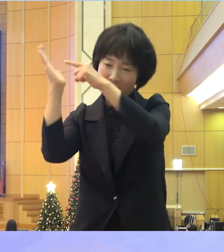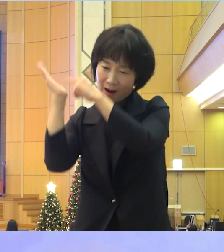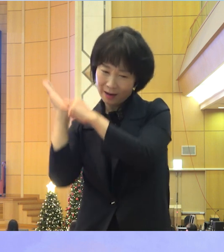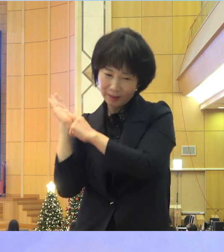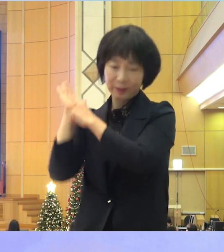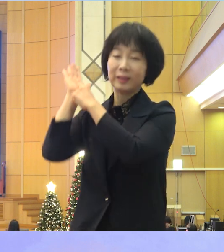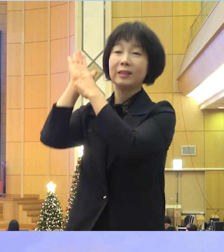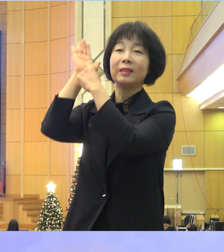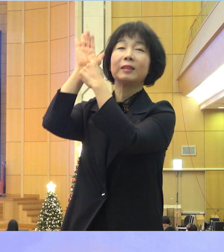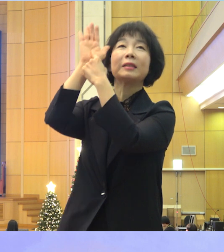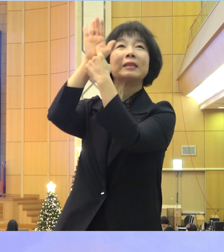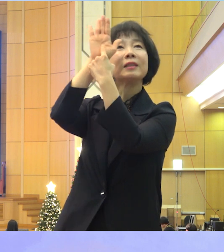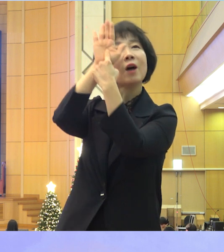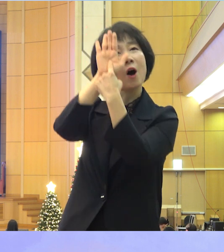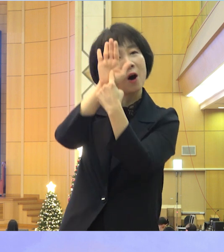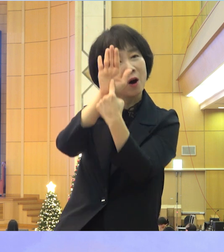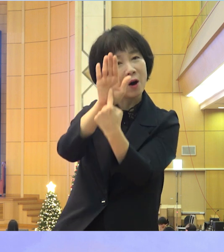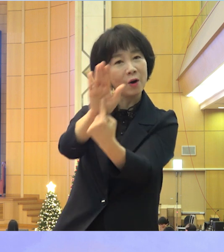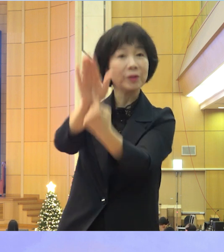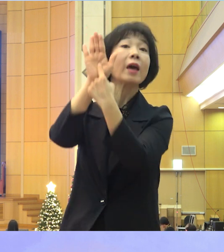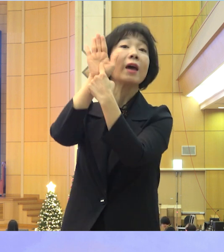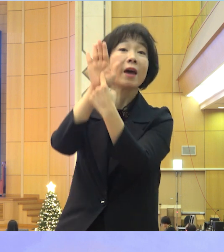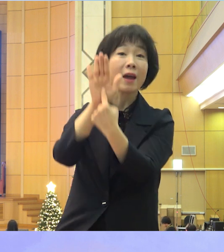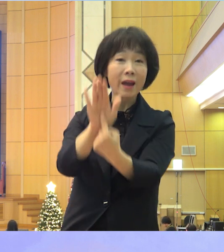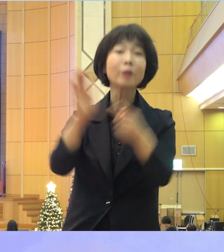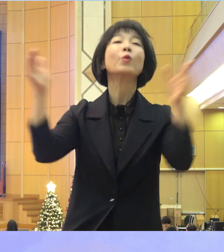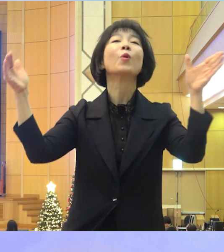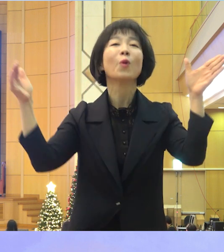영광을 잘